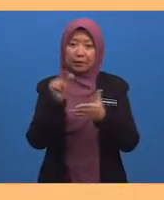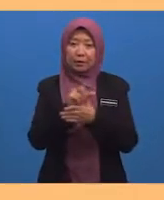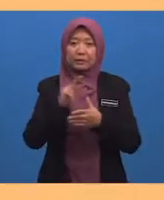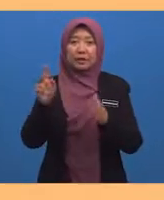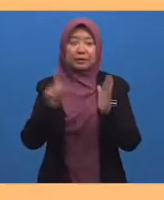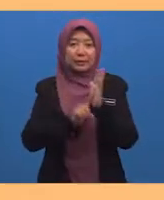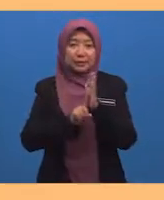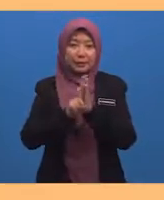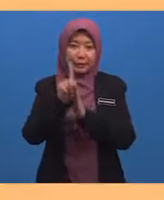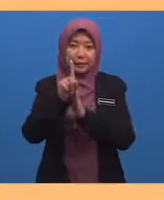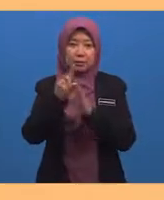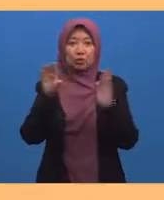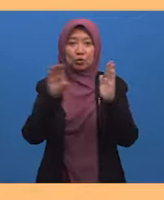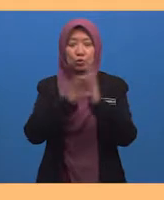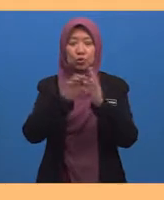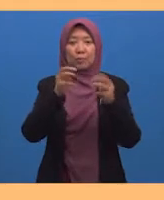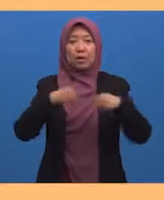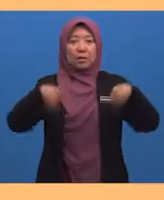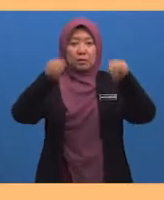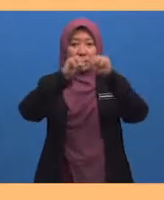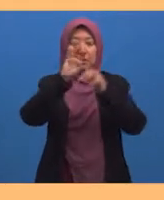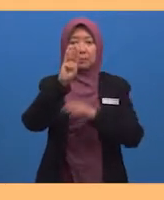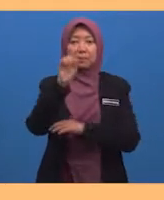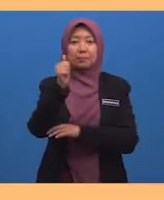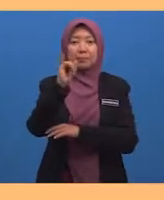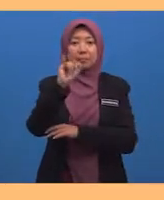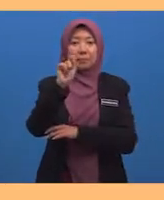Contohnya, Masjid Baitur Rahman.